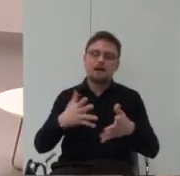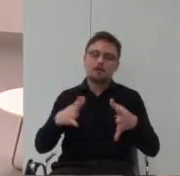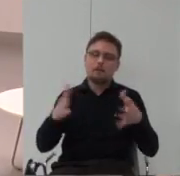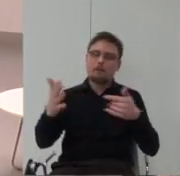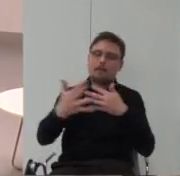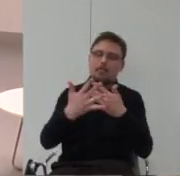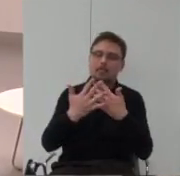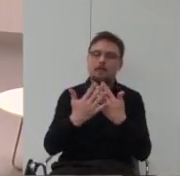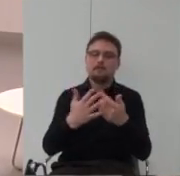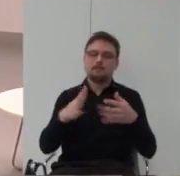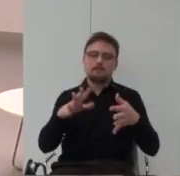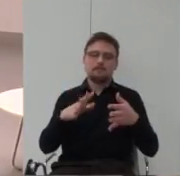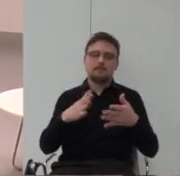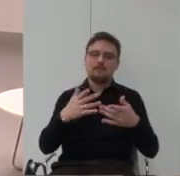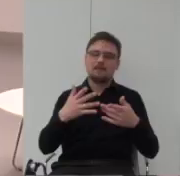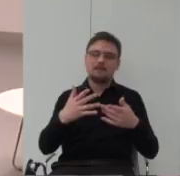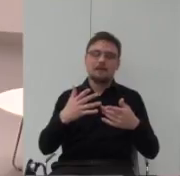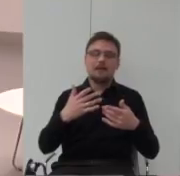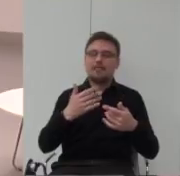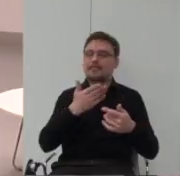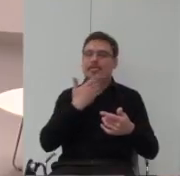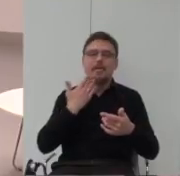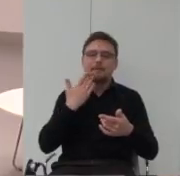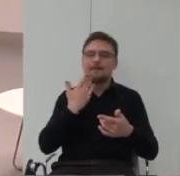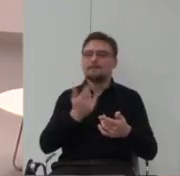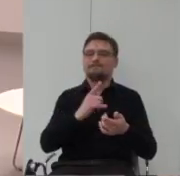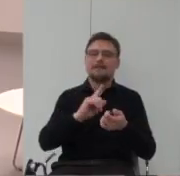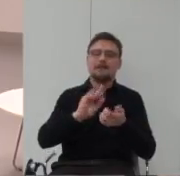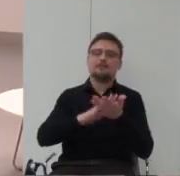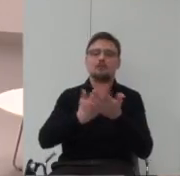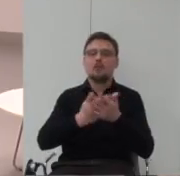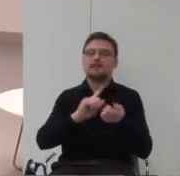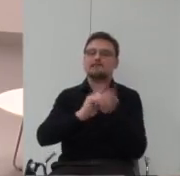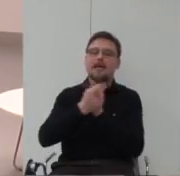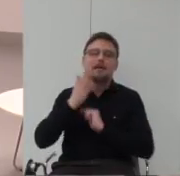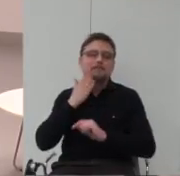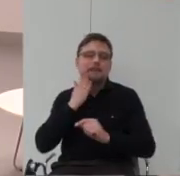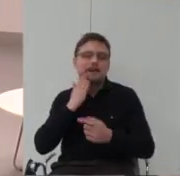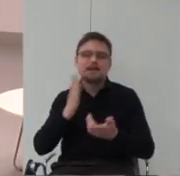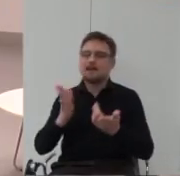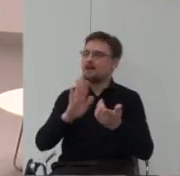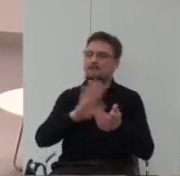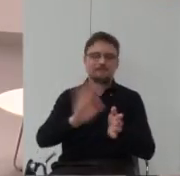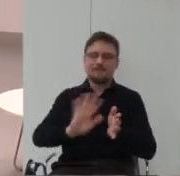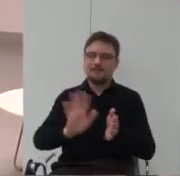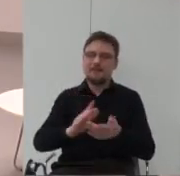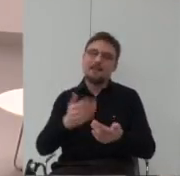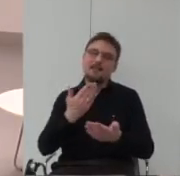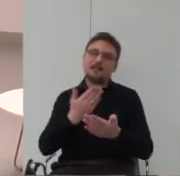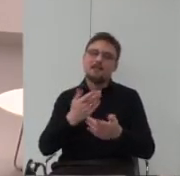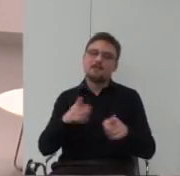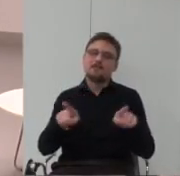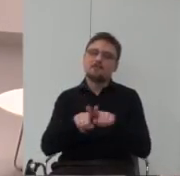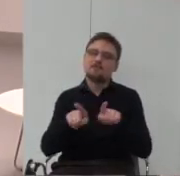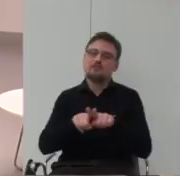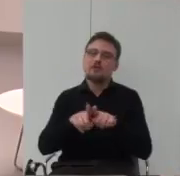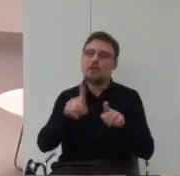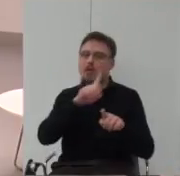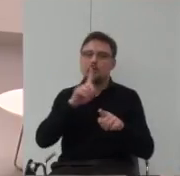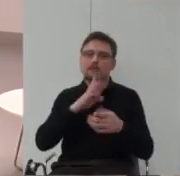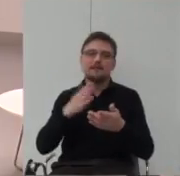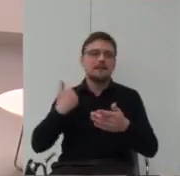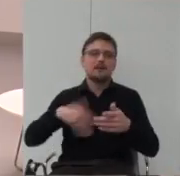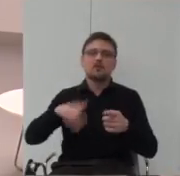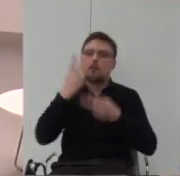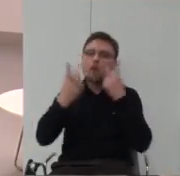którzy wykupują mieszkania w tym systemie, są bardzo przywiązani do miejsca, w którym żyją, co bardzo ogranicza ich mobilność życiową